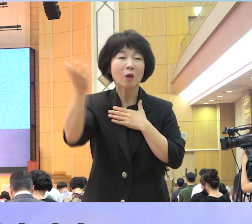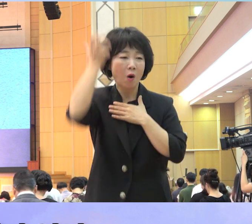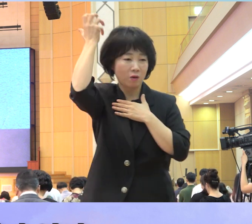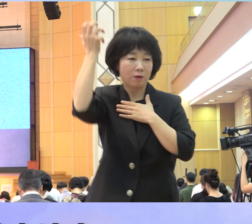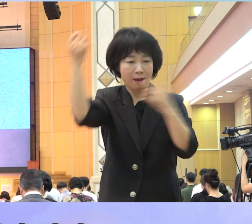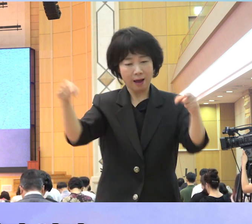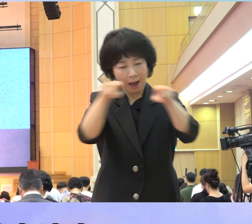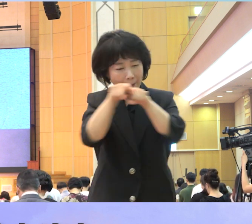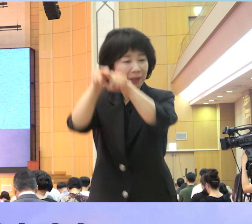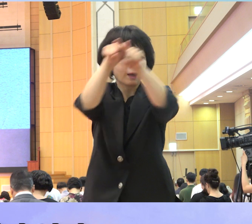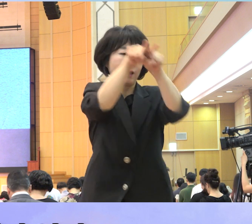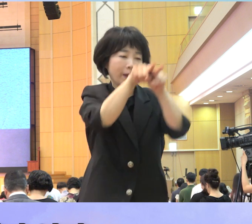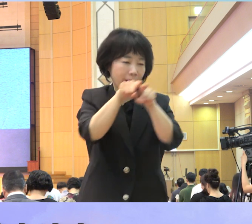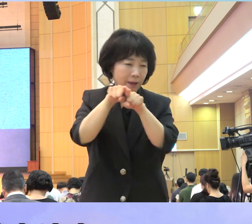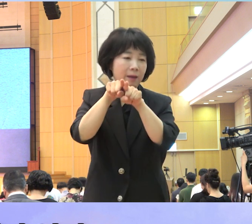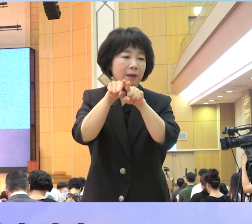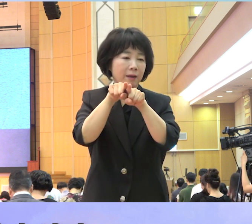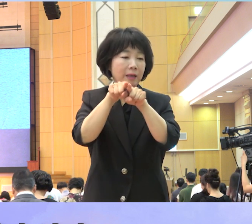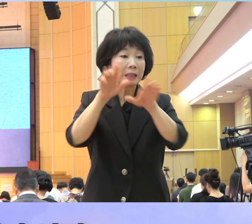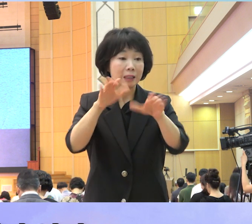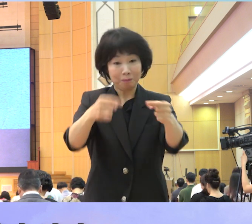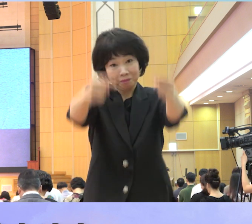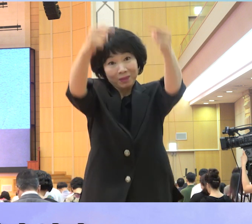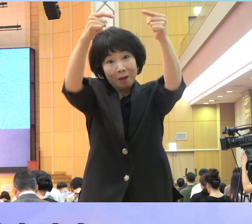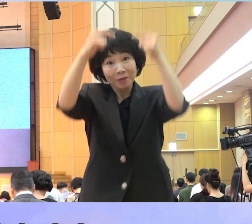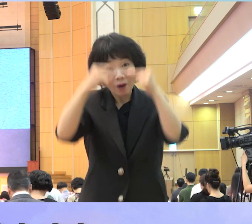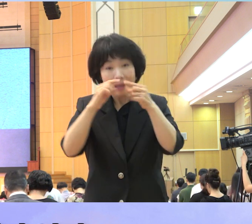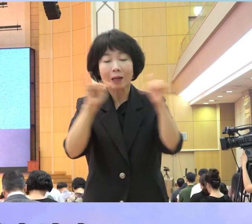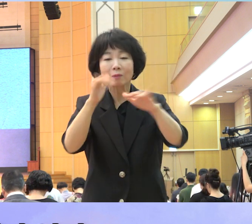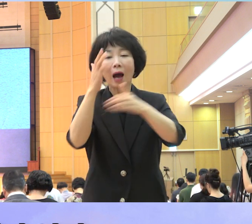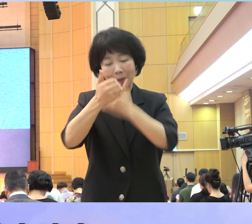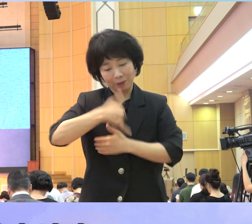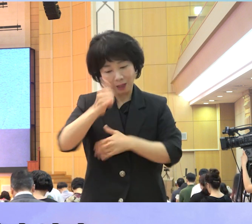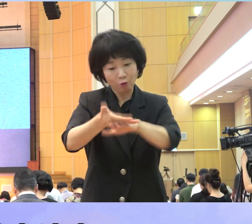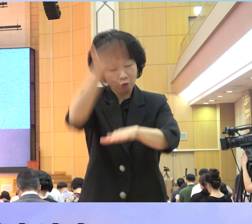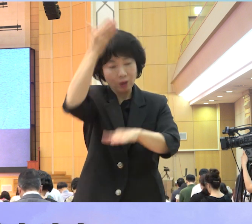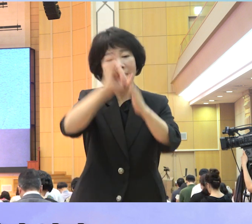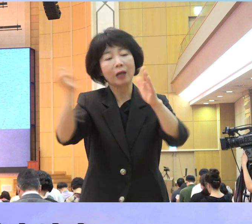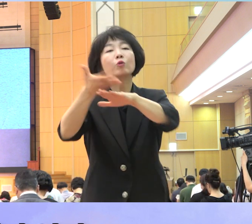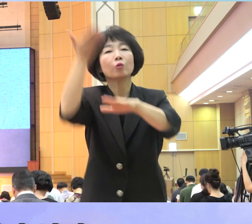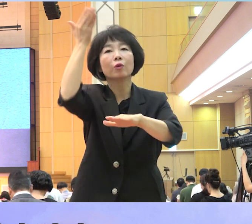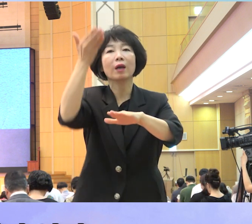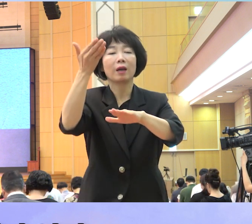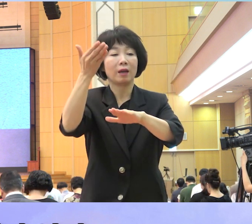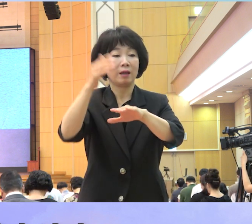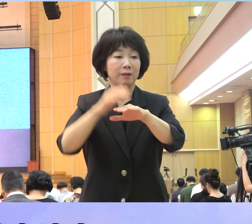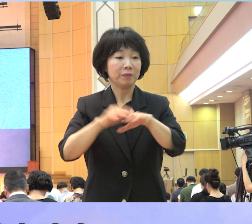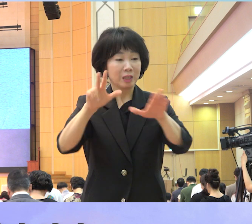성령님의 함께하여 주심이 이 자리에 머리 숙인 주님의 자녀를 머리 위에, 가정 위에, 교회